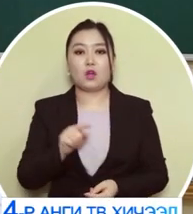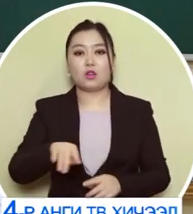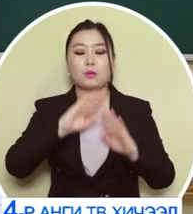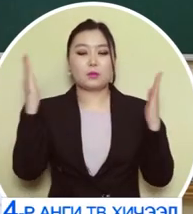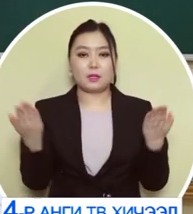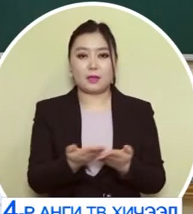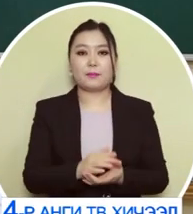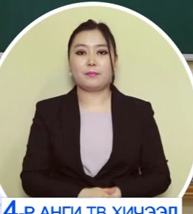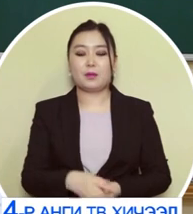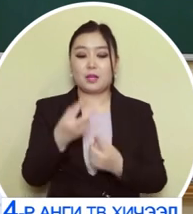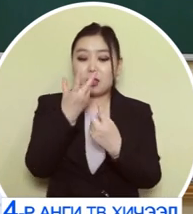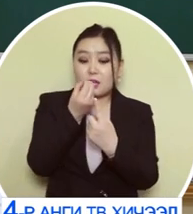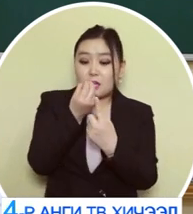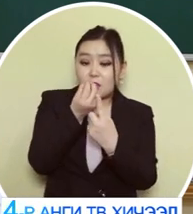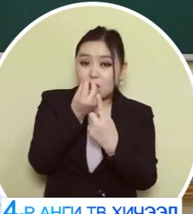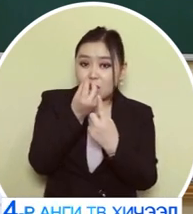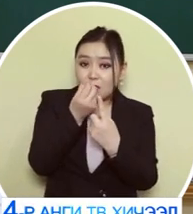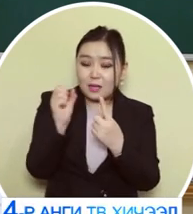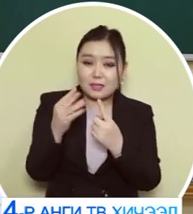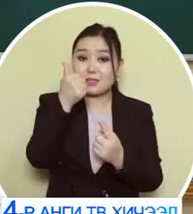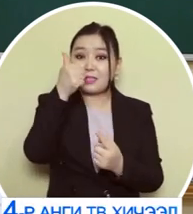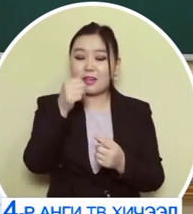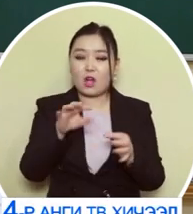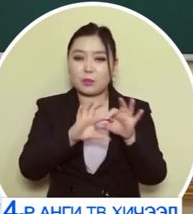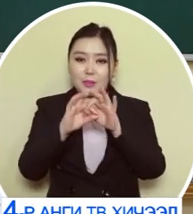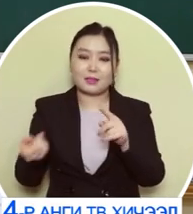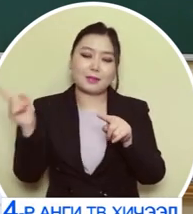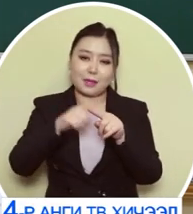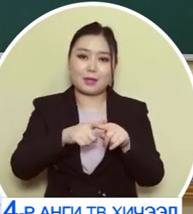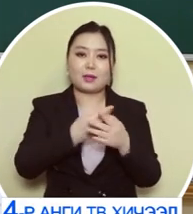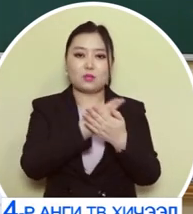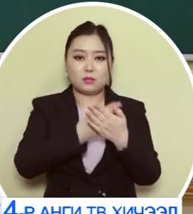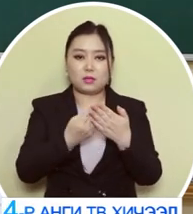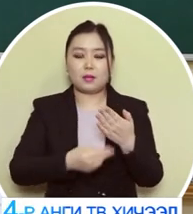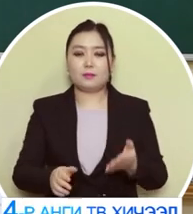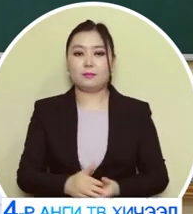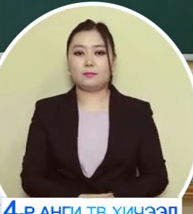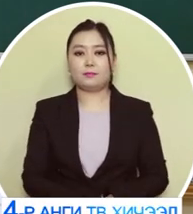береді. Және онда балалар диод шамының жанып тұрған суретін қайтадан қосайық.